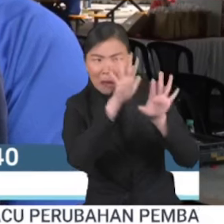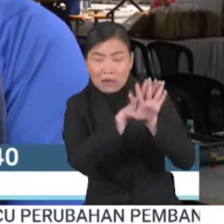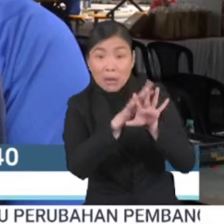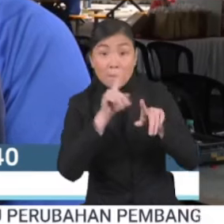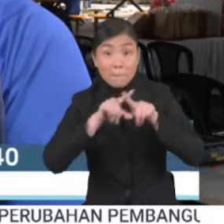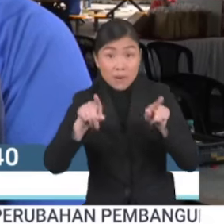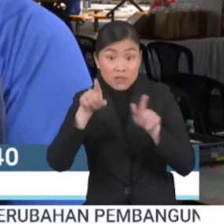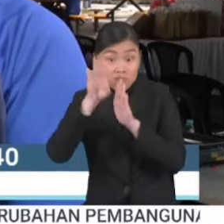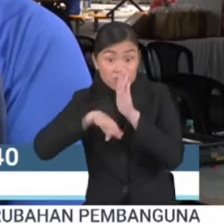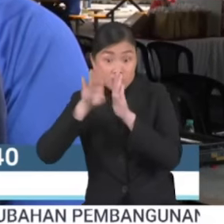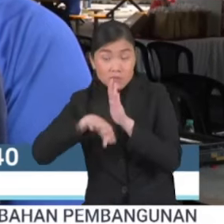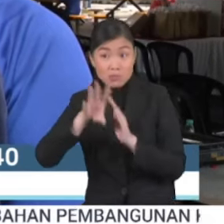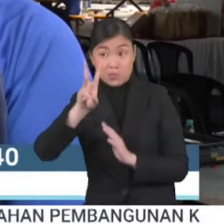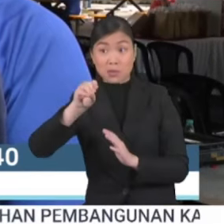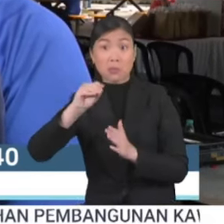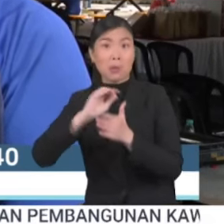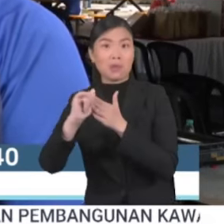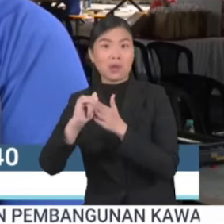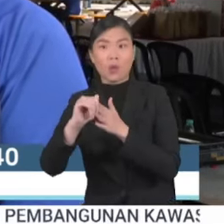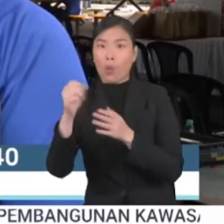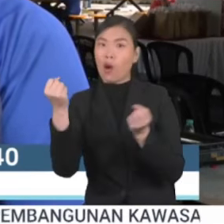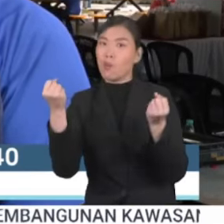nampak mereka hadir untuk sama-sama